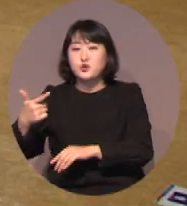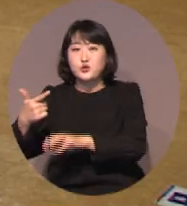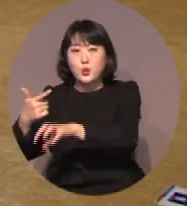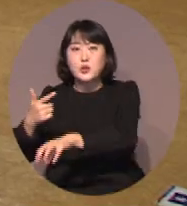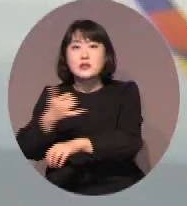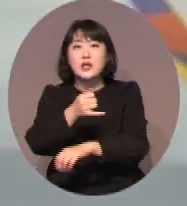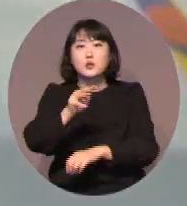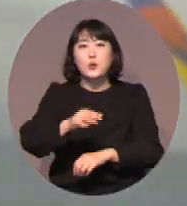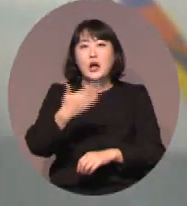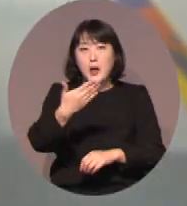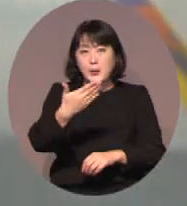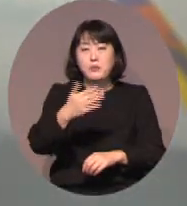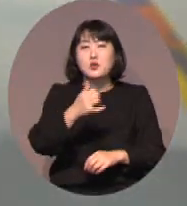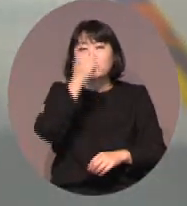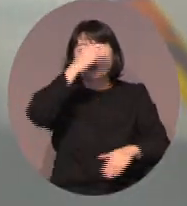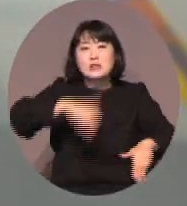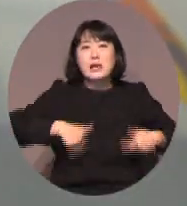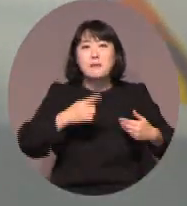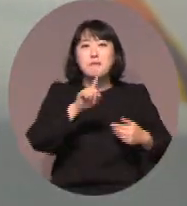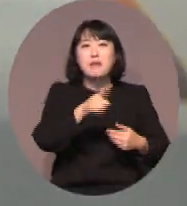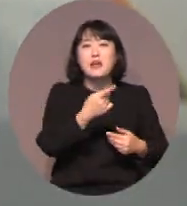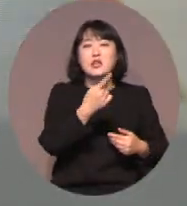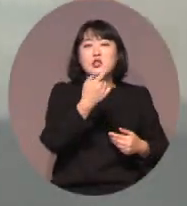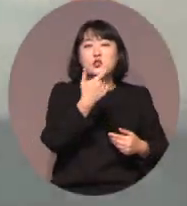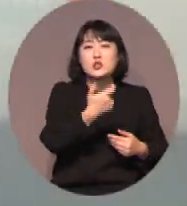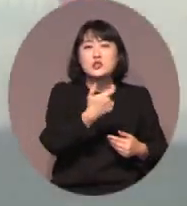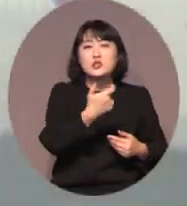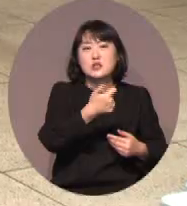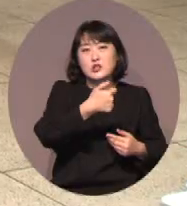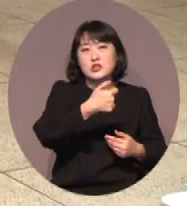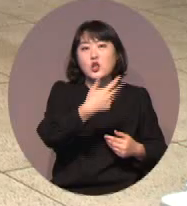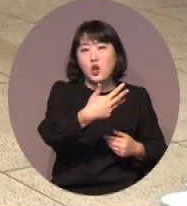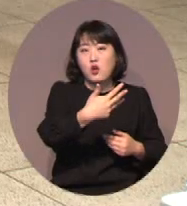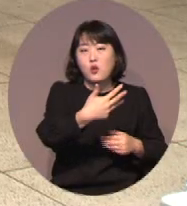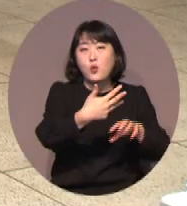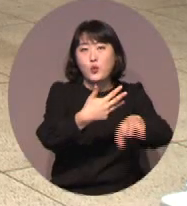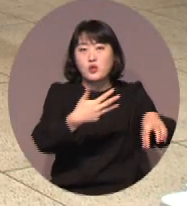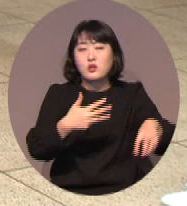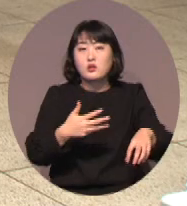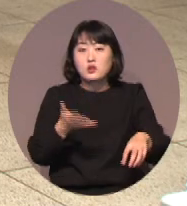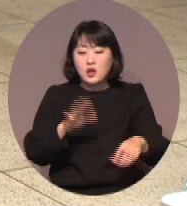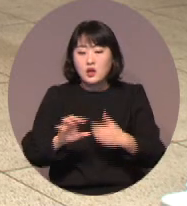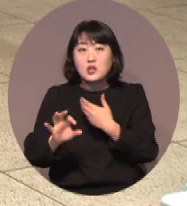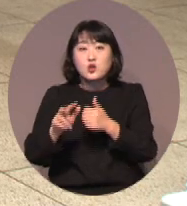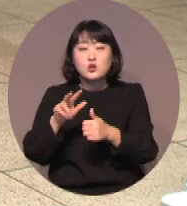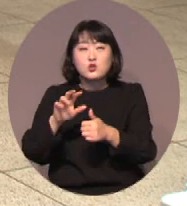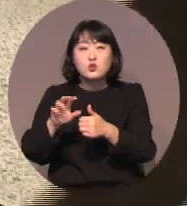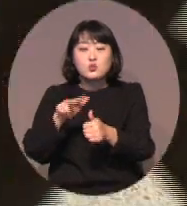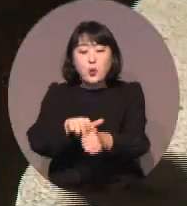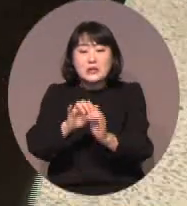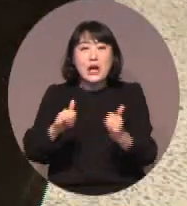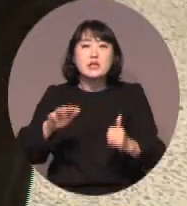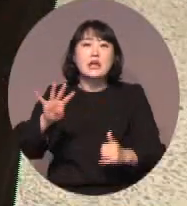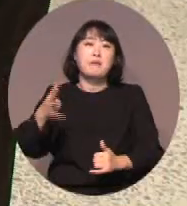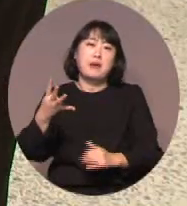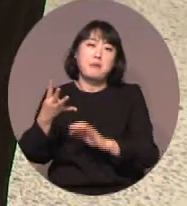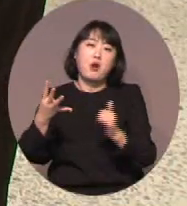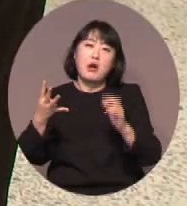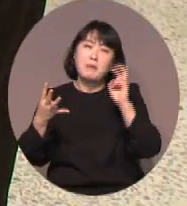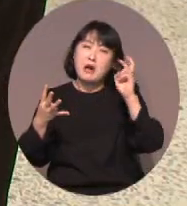세종 9곳 충남 백신 8곳의 조합장을 뽑는데 400여 명이 출마할 것으로 예상됩니다